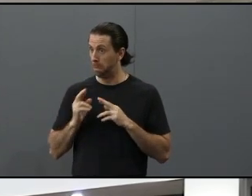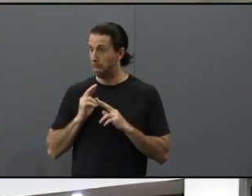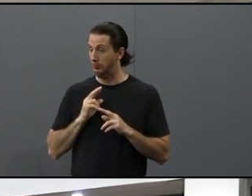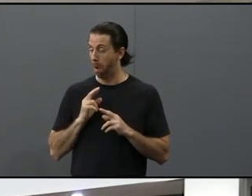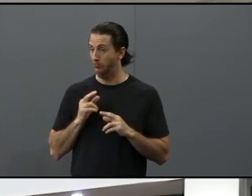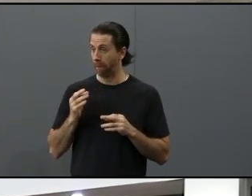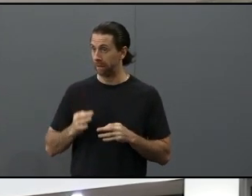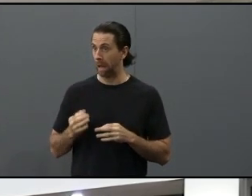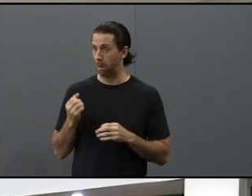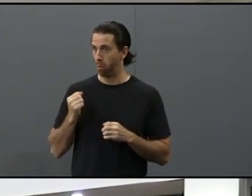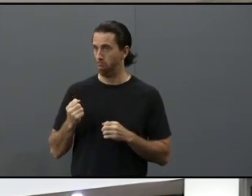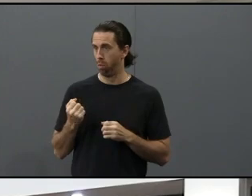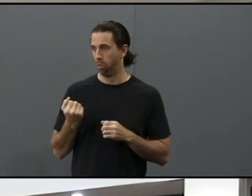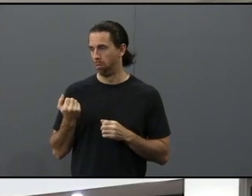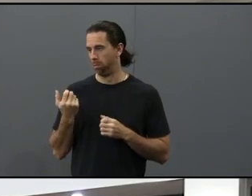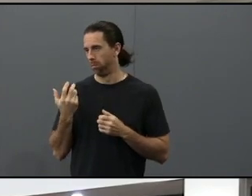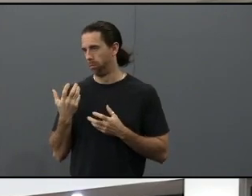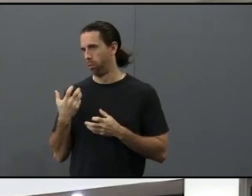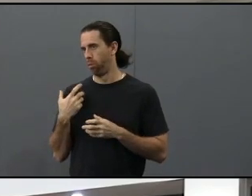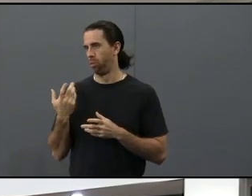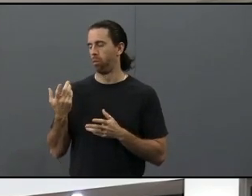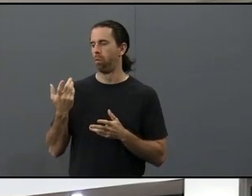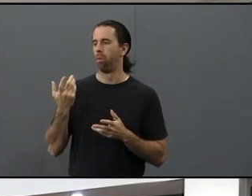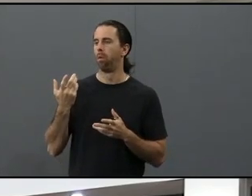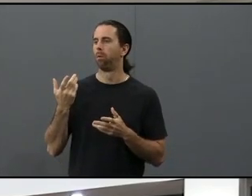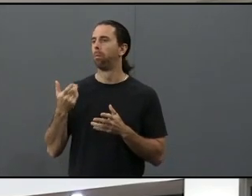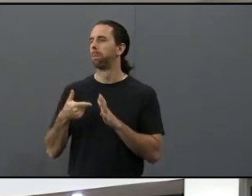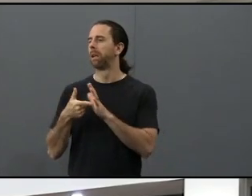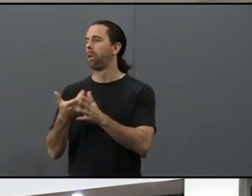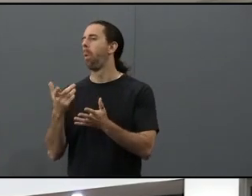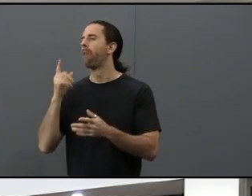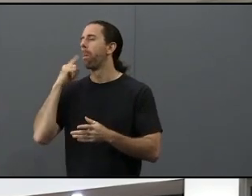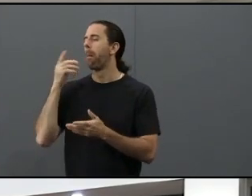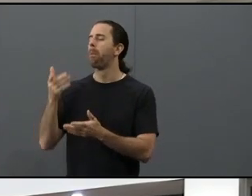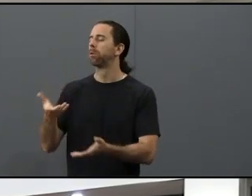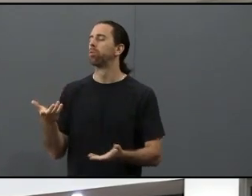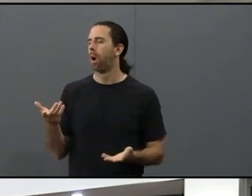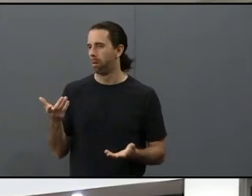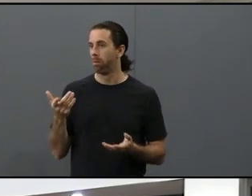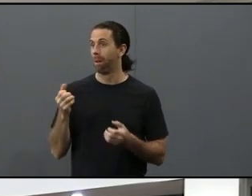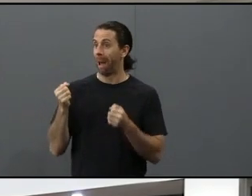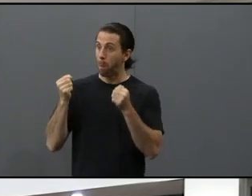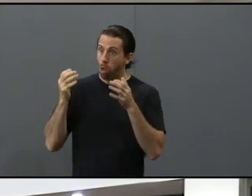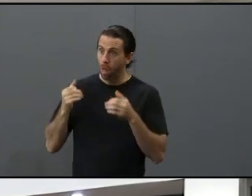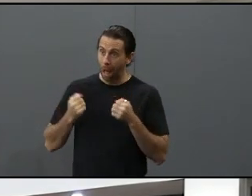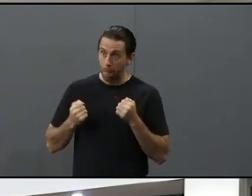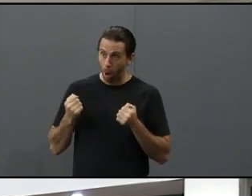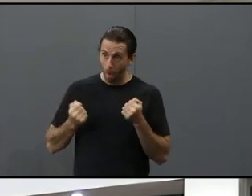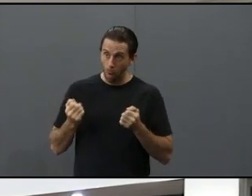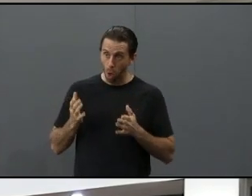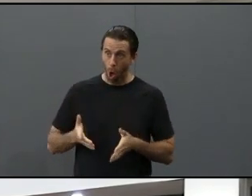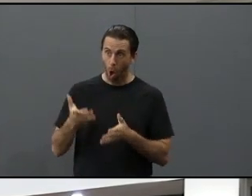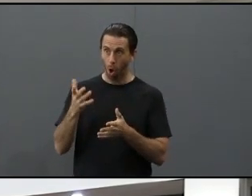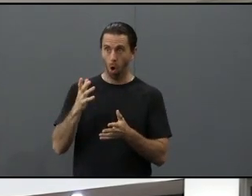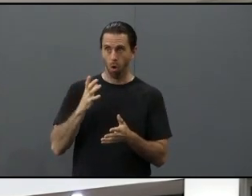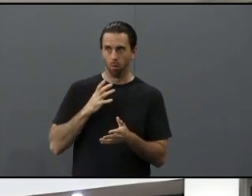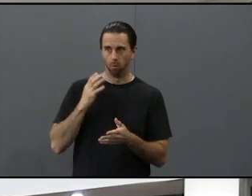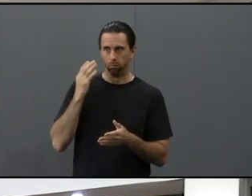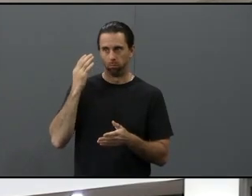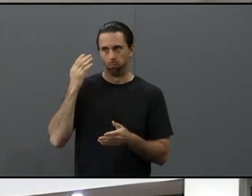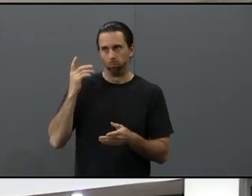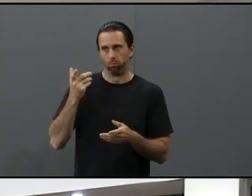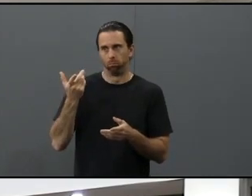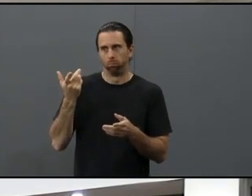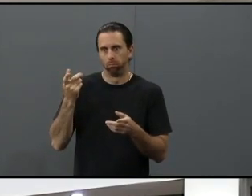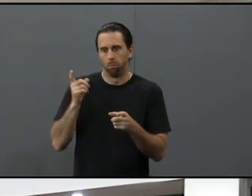Québec pu qu'on va pouvoir travailler un peu j'aimerais peut-être ça au moins vous présenter ce que le gouvernement propose comme camionneur vous êtes peut-être le mieux à même commeag me dire